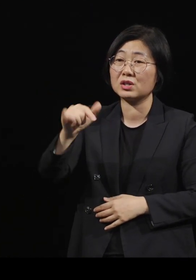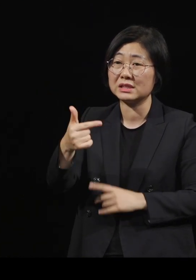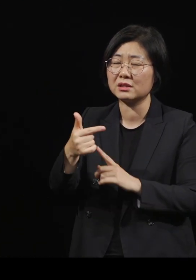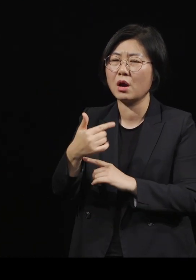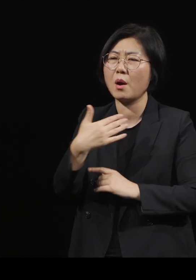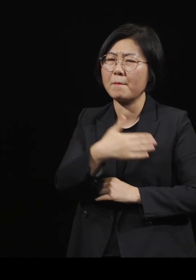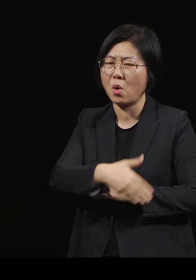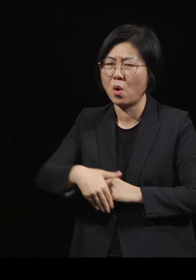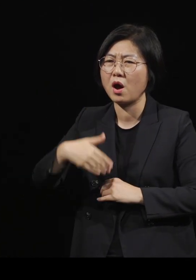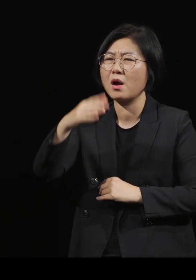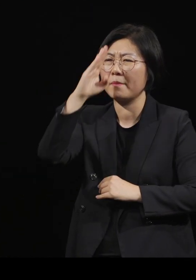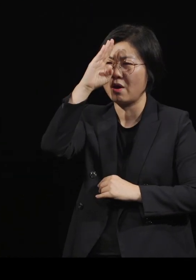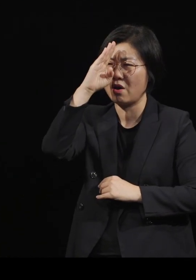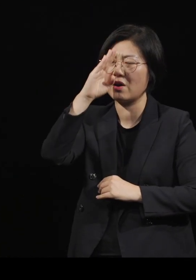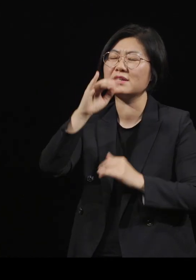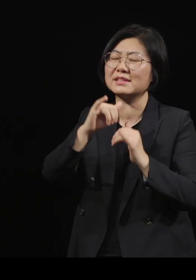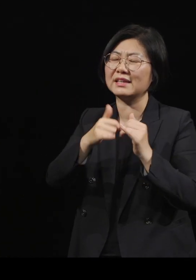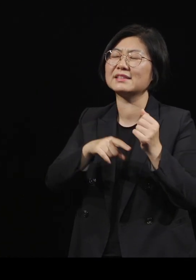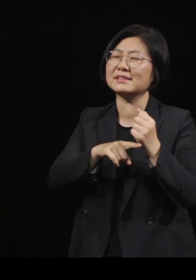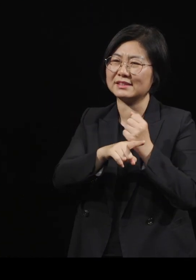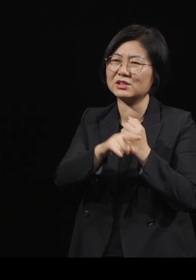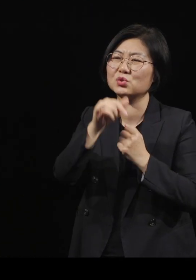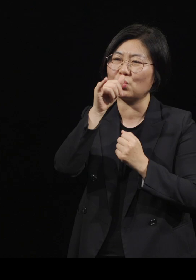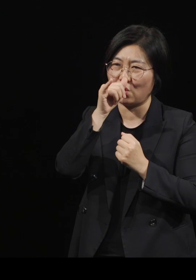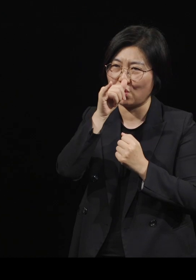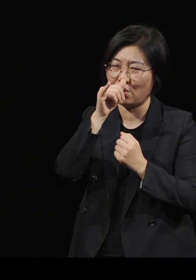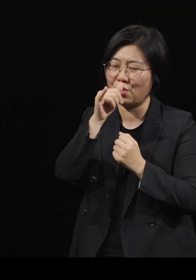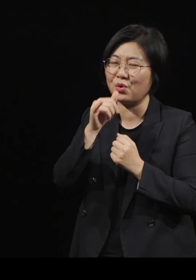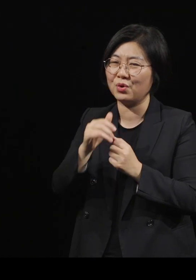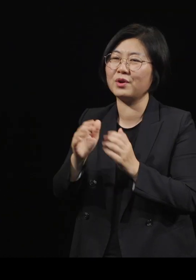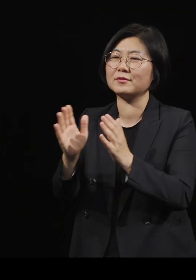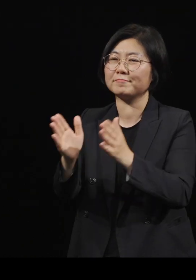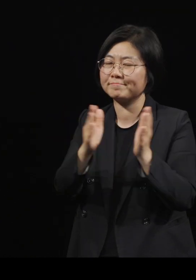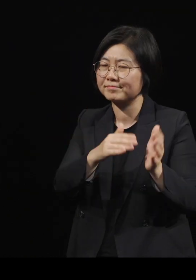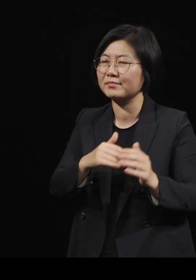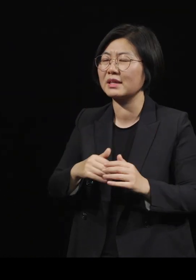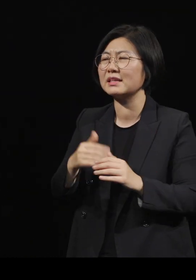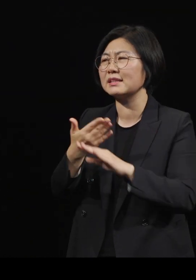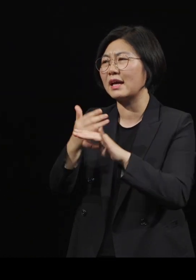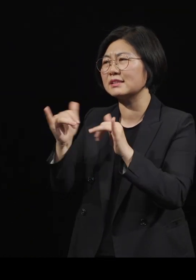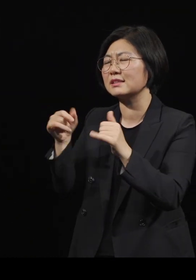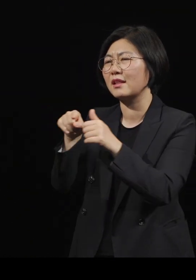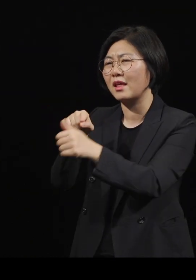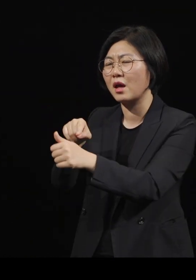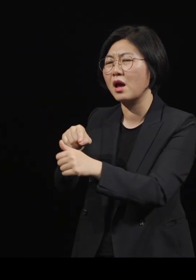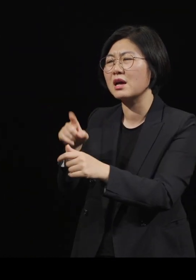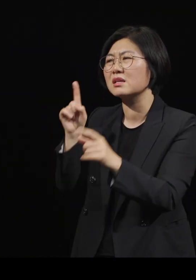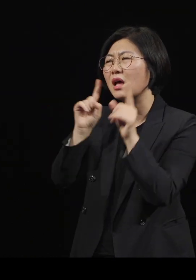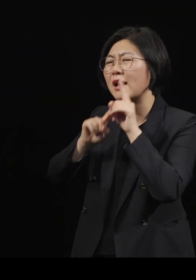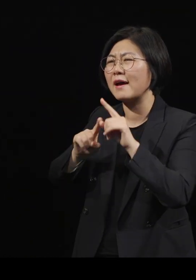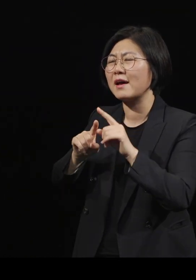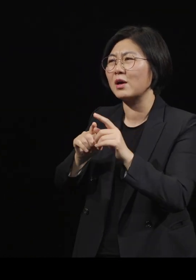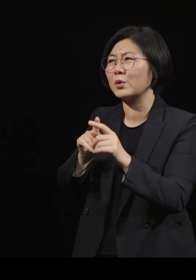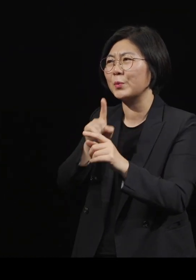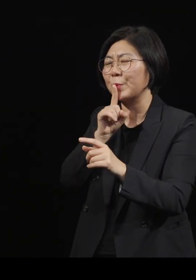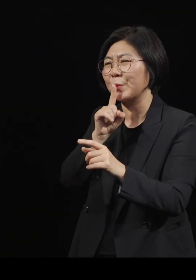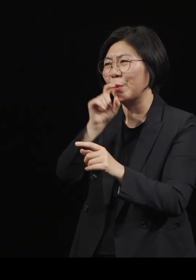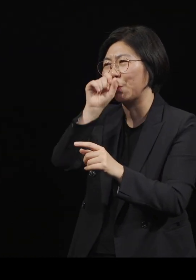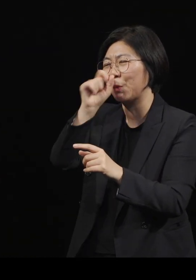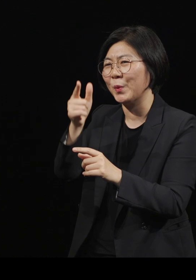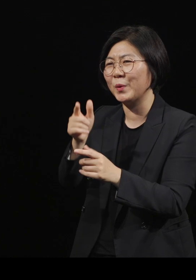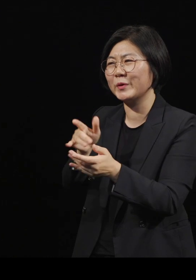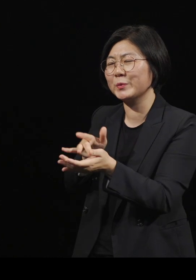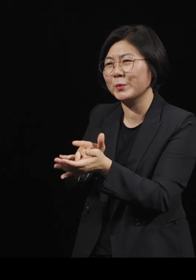몸의 병을 가진 사람을 의미하는 단어인데 주로 다른 사람을 상처를